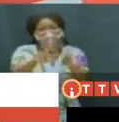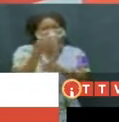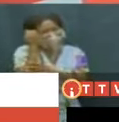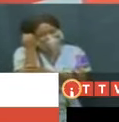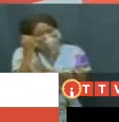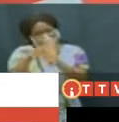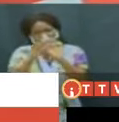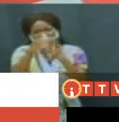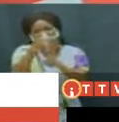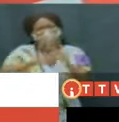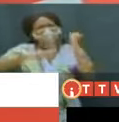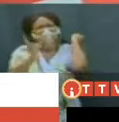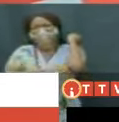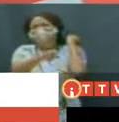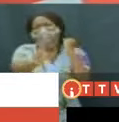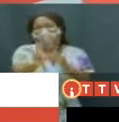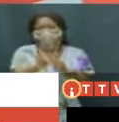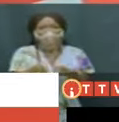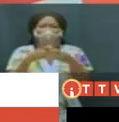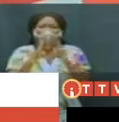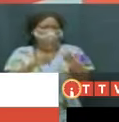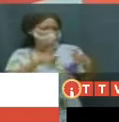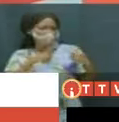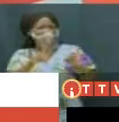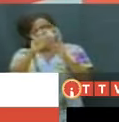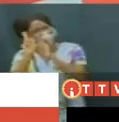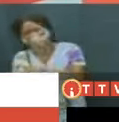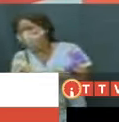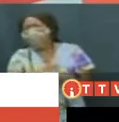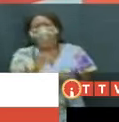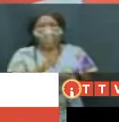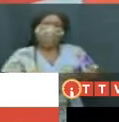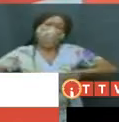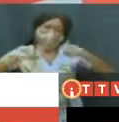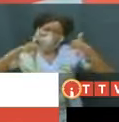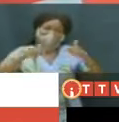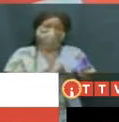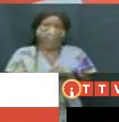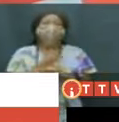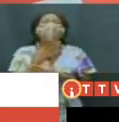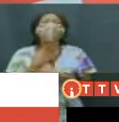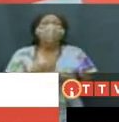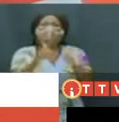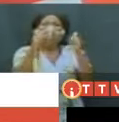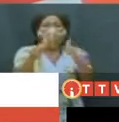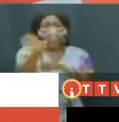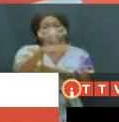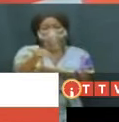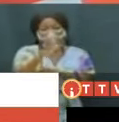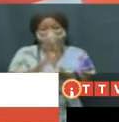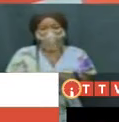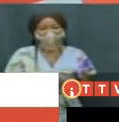chimenecho komanso sindiye kuti moyo wanu kuthera pomwepo muchira tikufunireni zabwino zonse komanso ayi